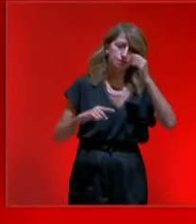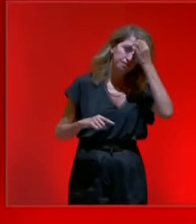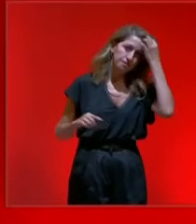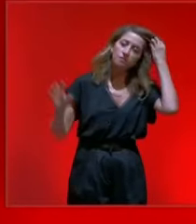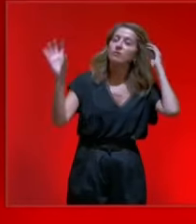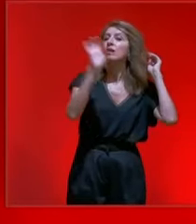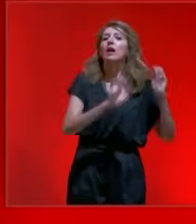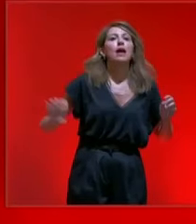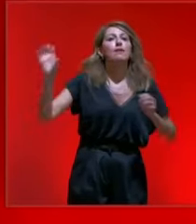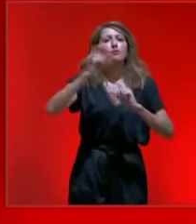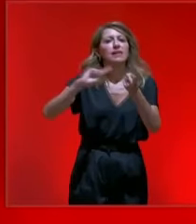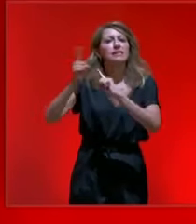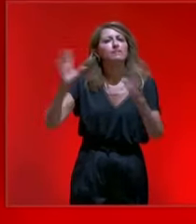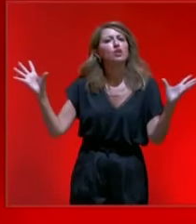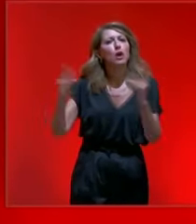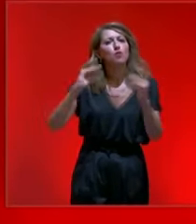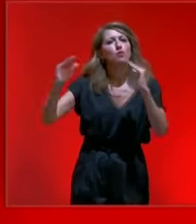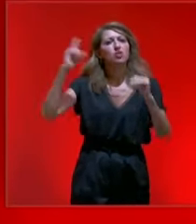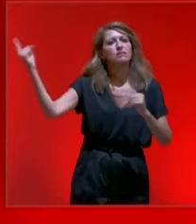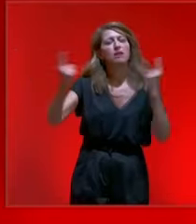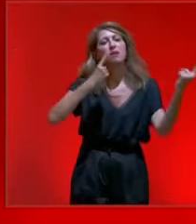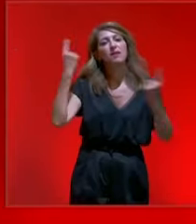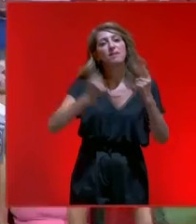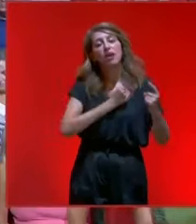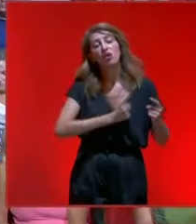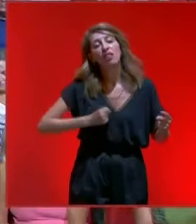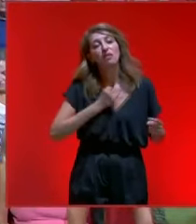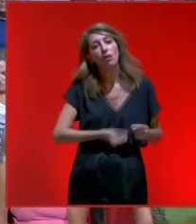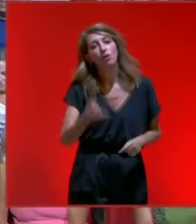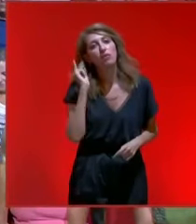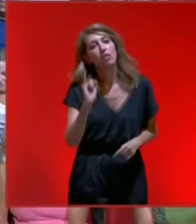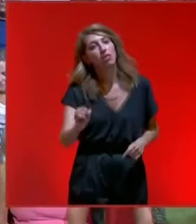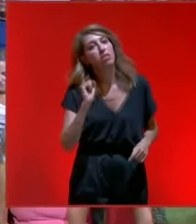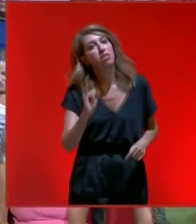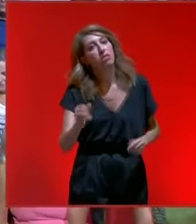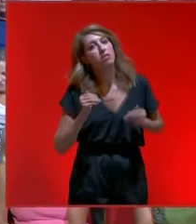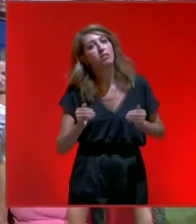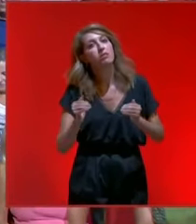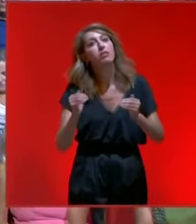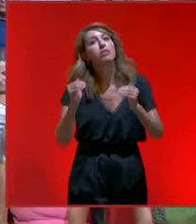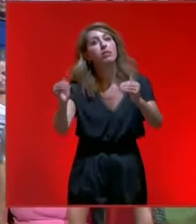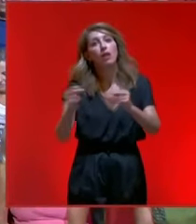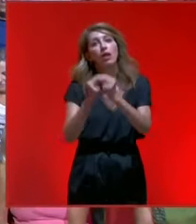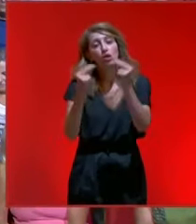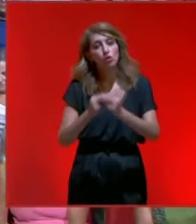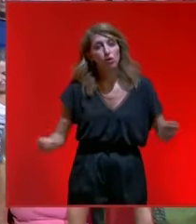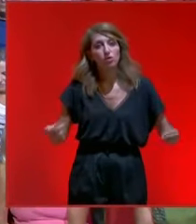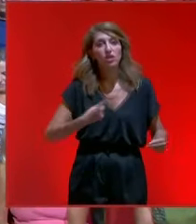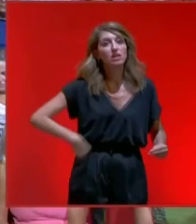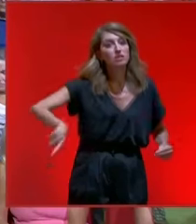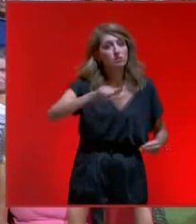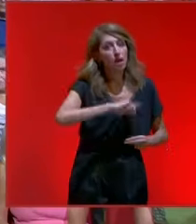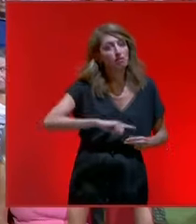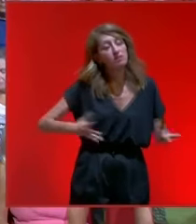Green Deal καθυστερεί και θα μας κάνει να πληρώσουμε ένα ακόμα μεγαλύτερο τίμημα, κόστος για